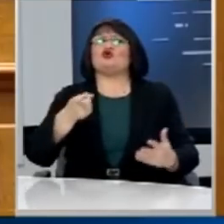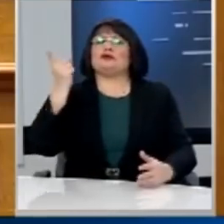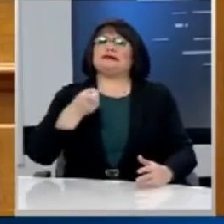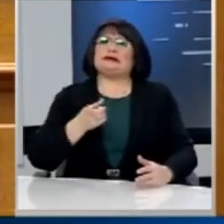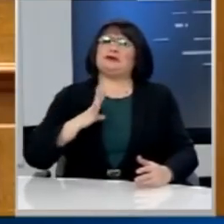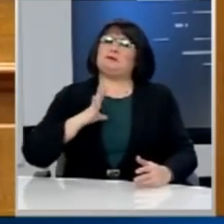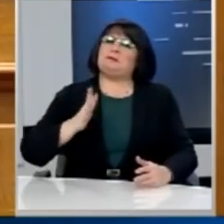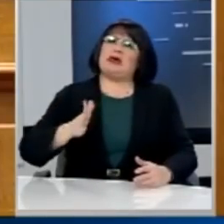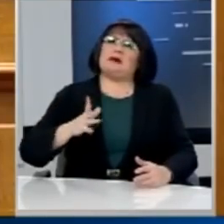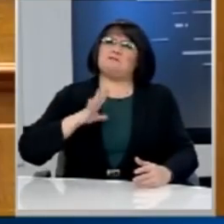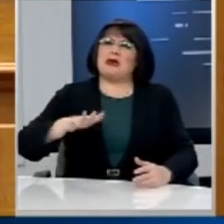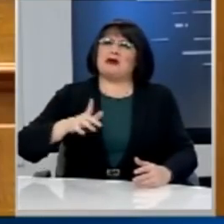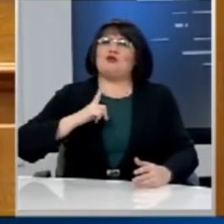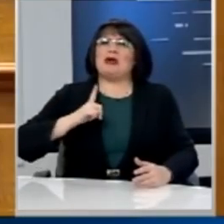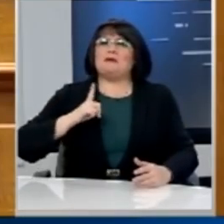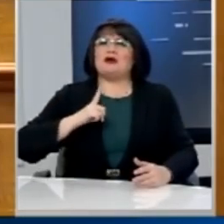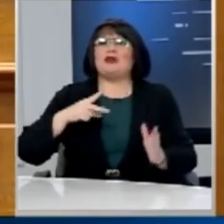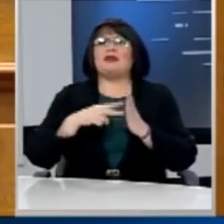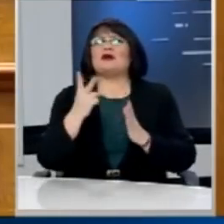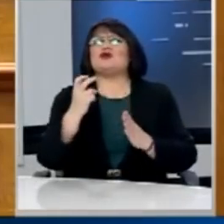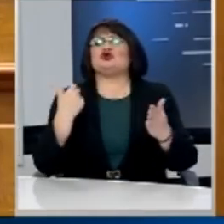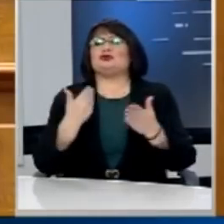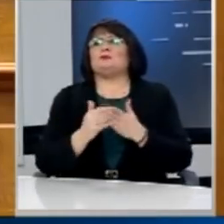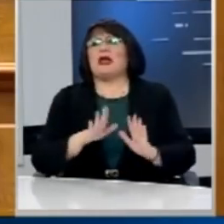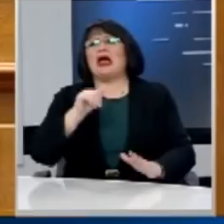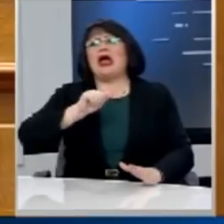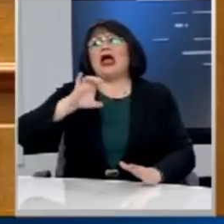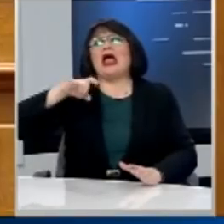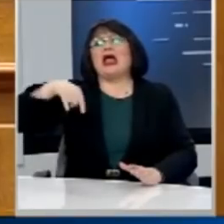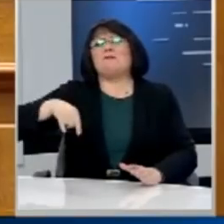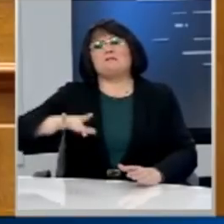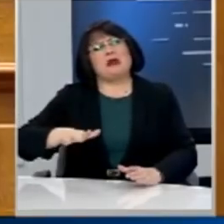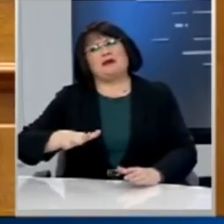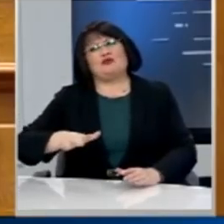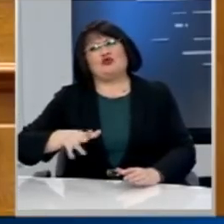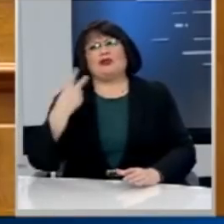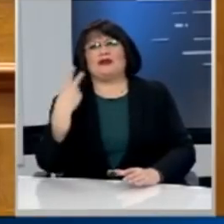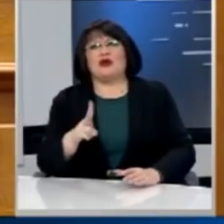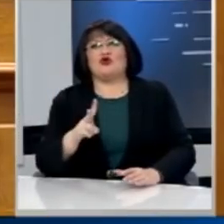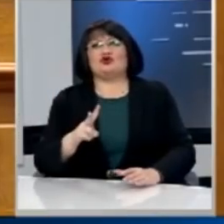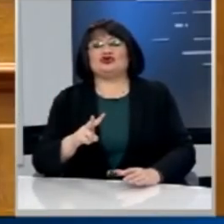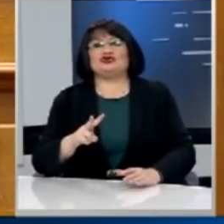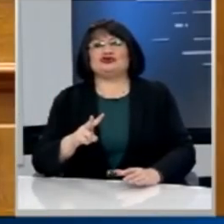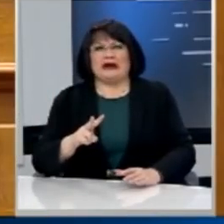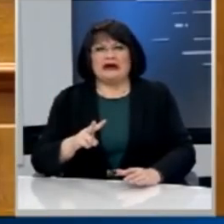τέλος του 2020. Αυτό στην πράξη σημαίνει ότι το ΑΕΠ θα προσεγγίσει τα 200